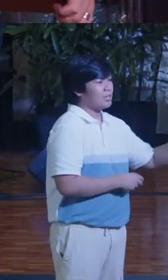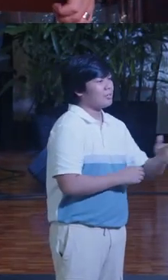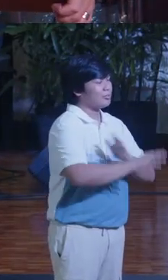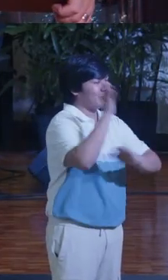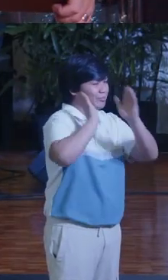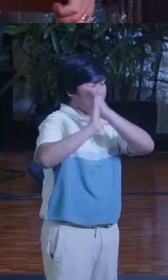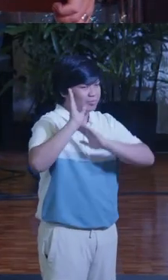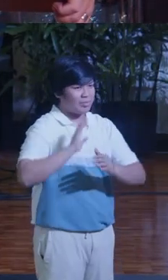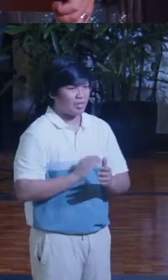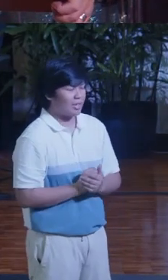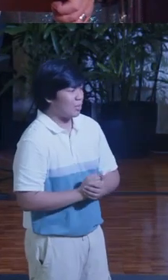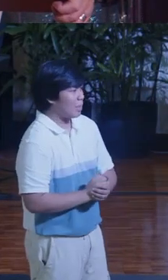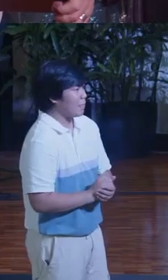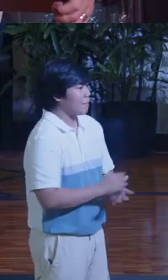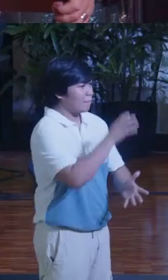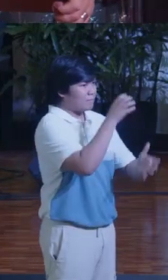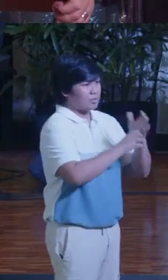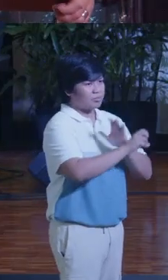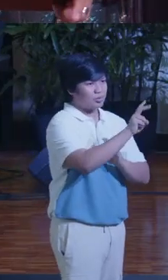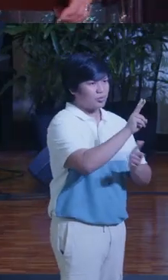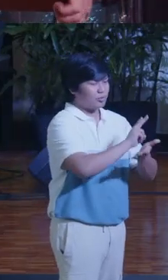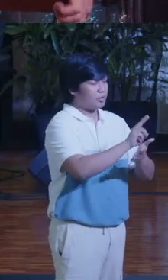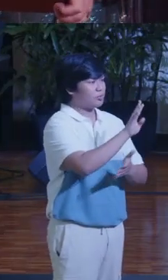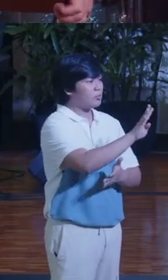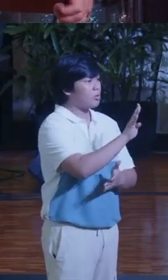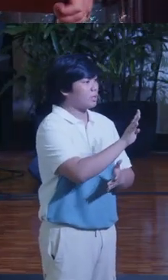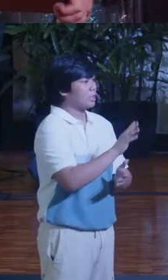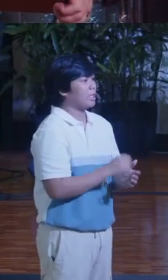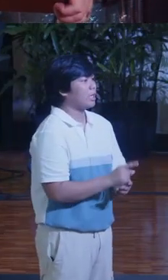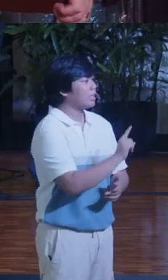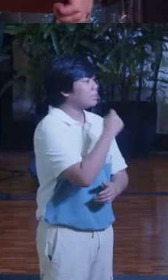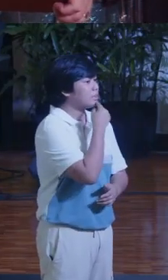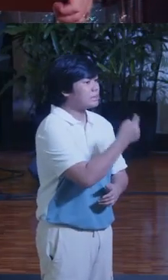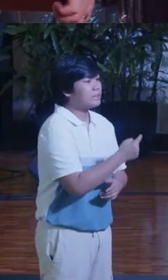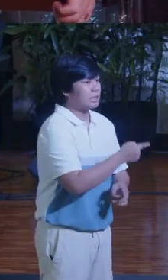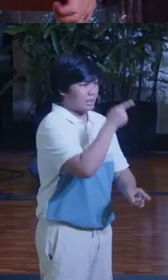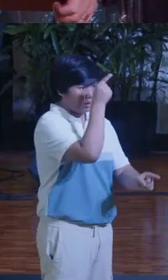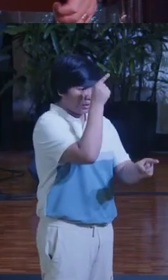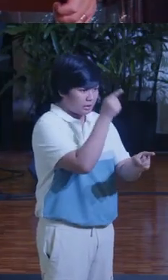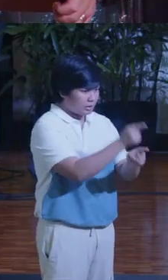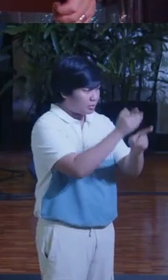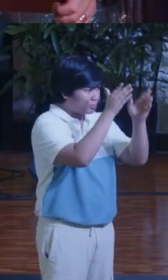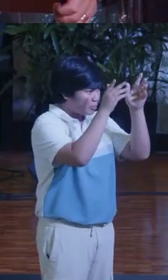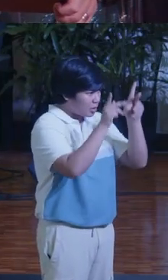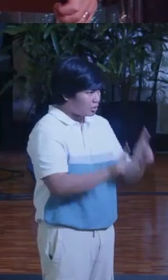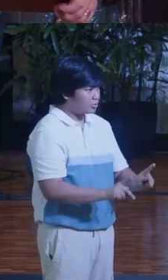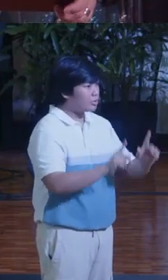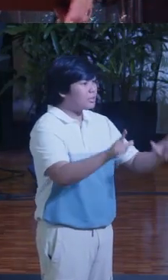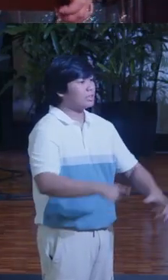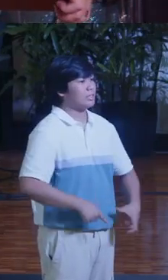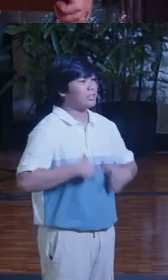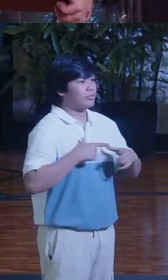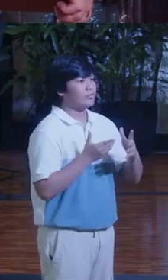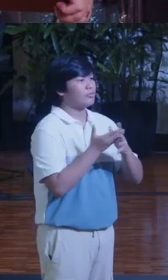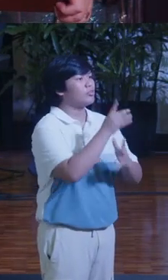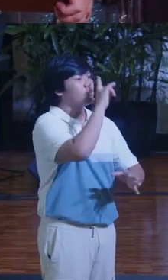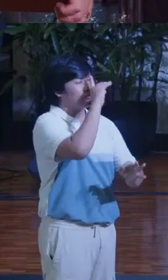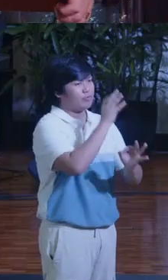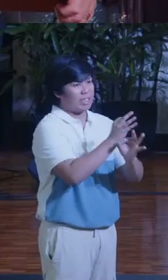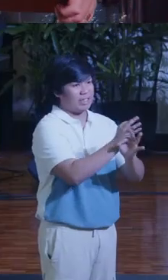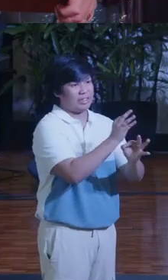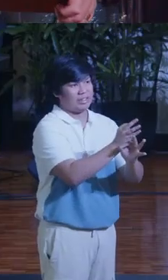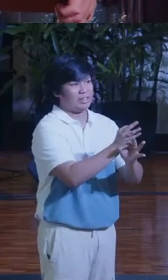Habakuk chapter 2 verse 4. Ang wika doon, the righteous shall live by faith.